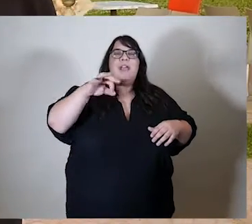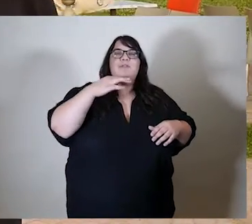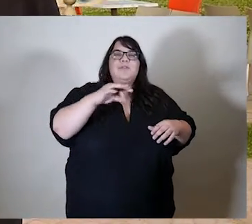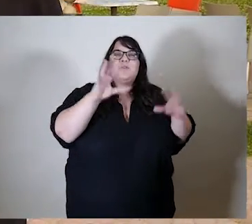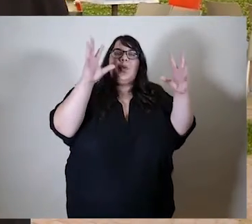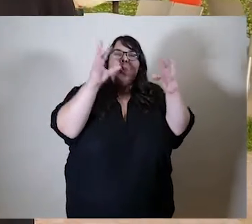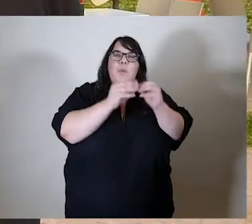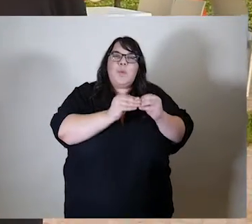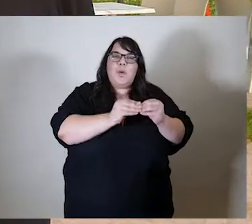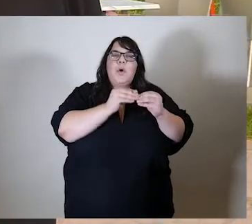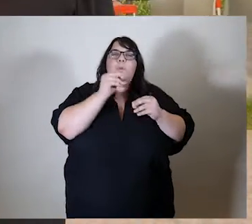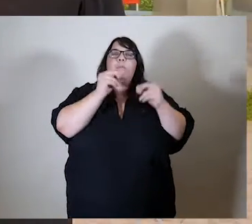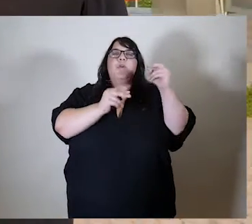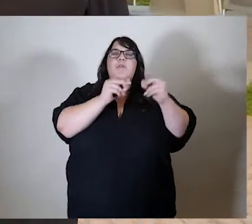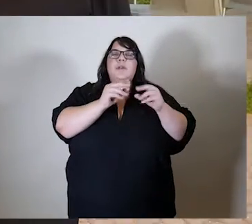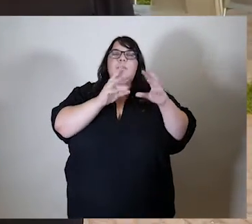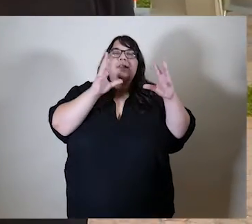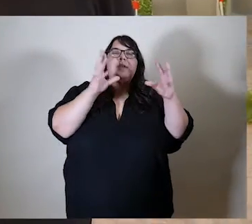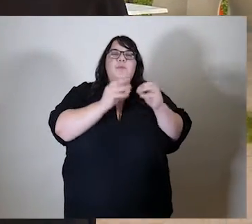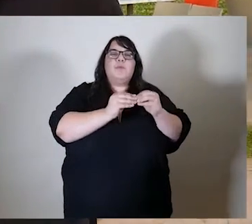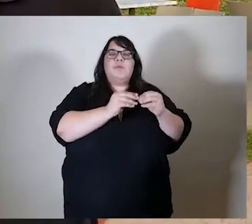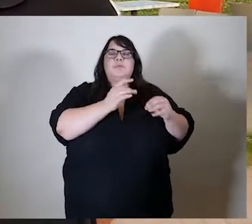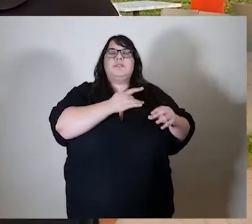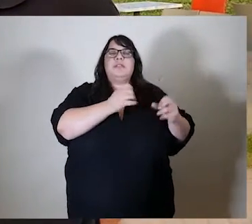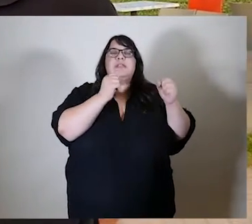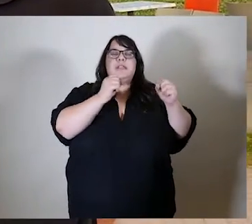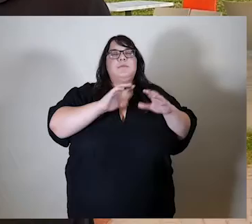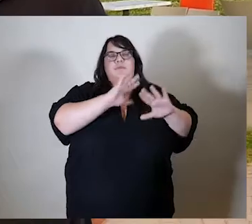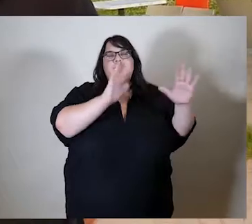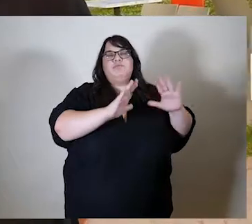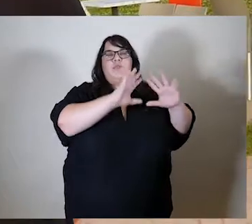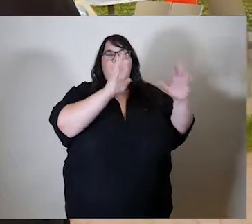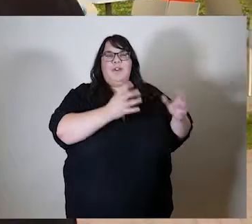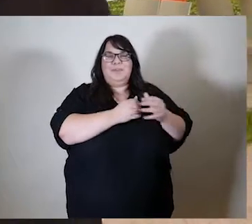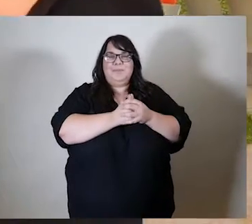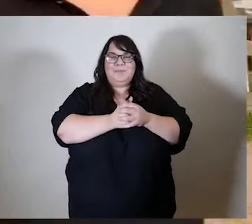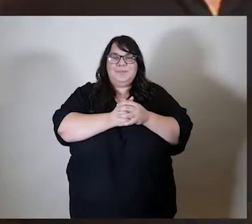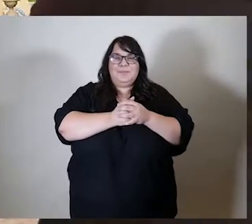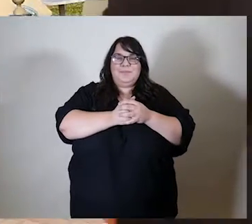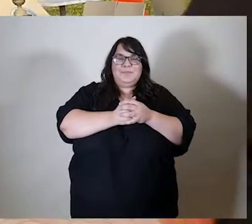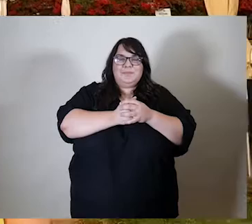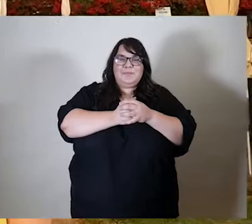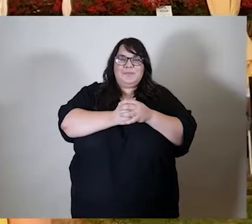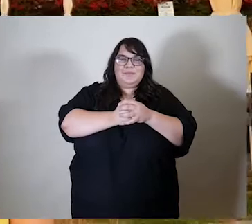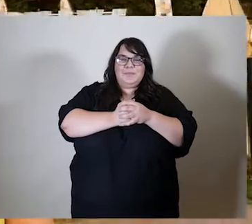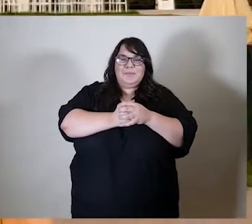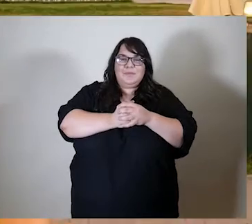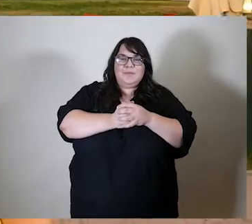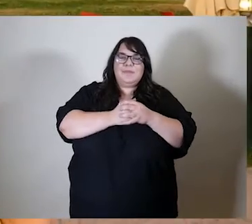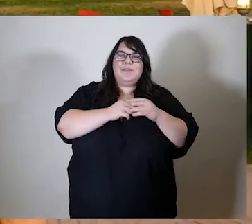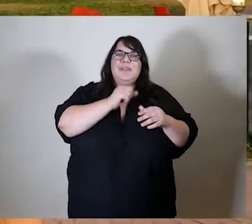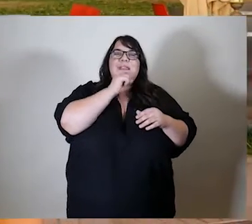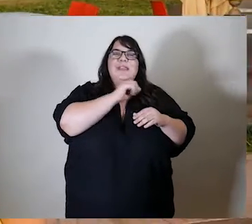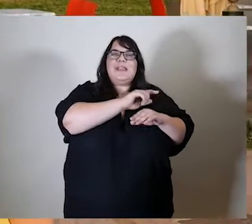Ευαισθητοποιήσουμε την κοινωνία, την πολιτεία για τα προβλήματα της τρίτης ηλικίας.